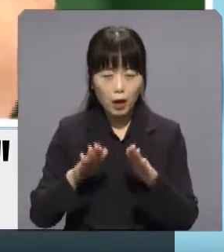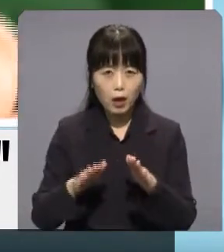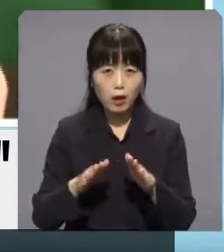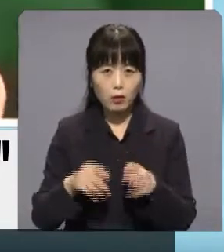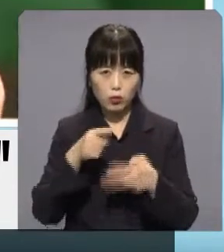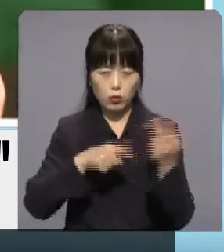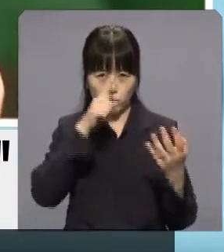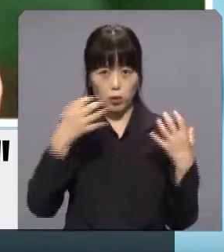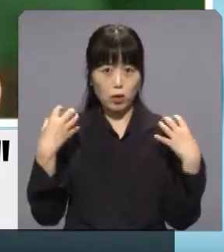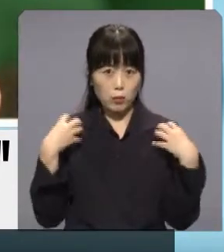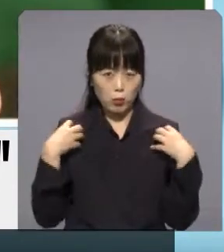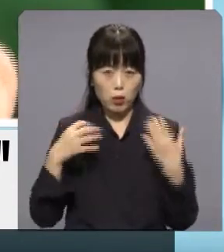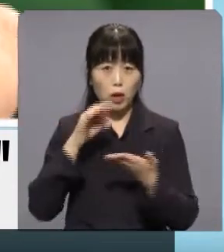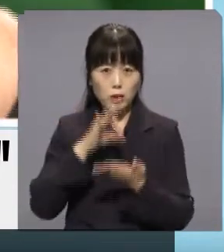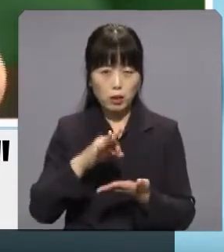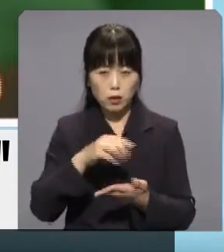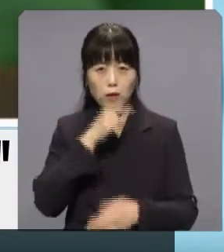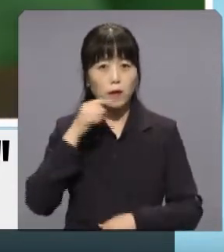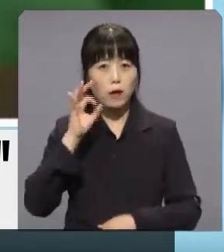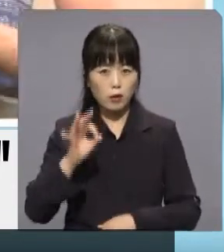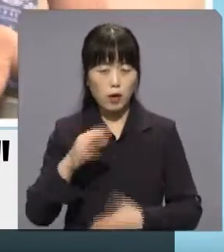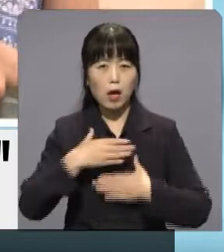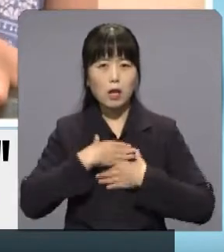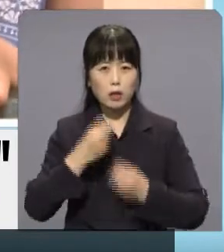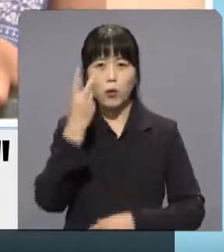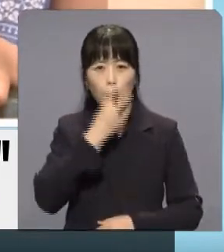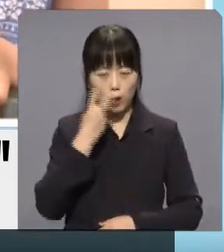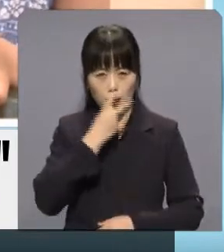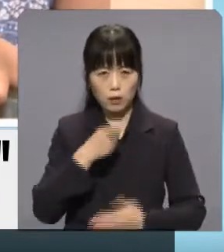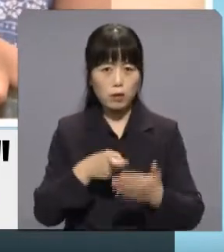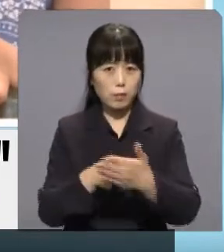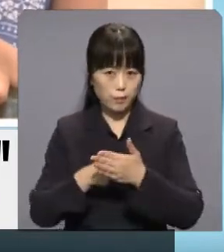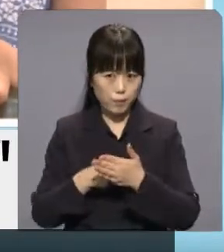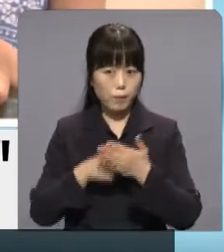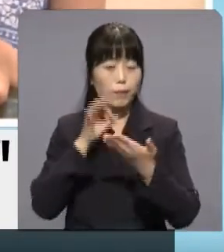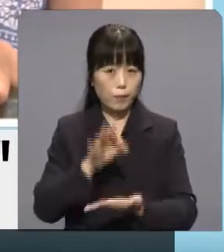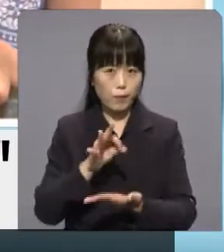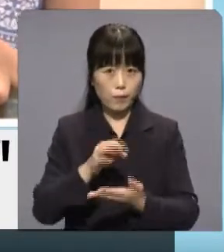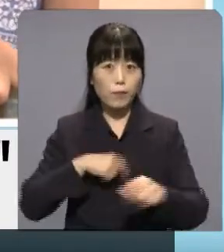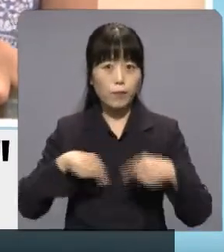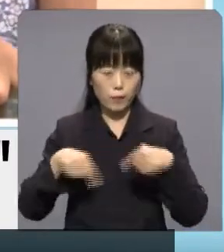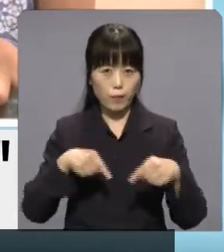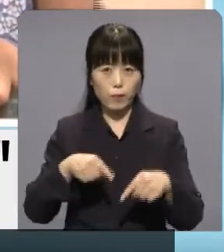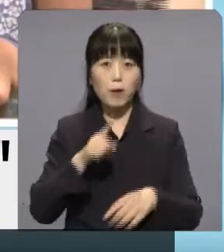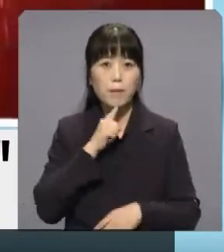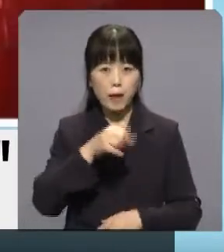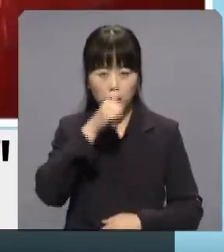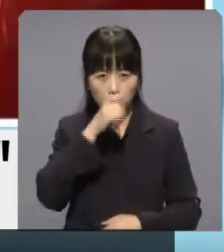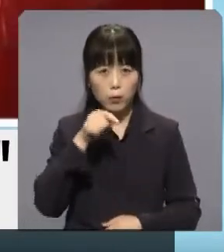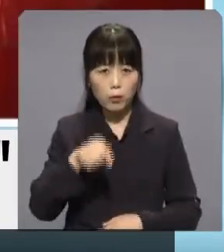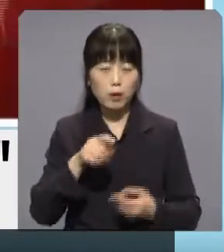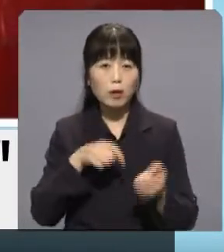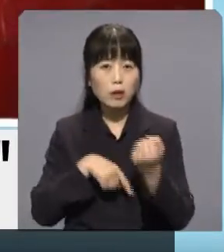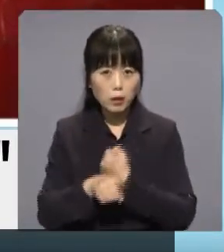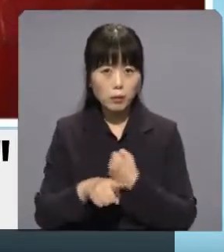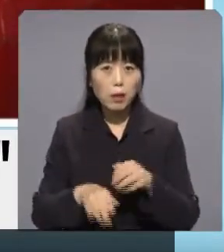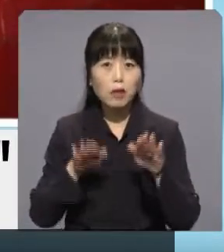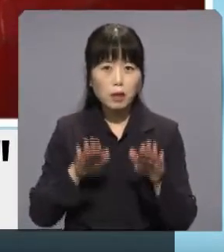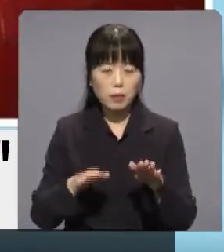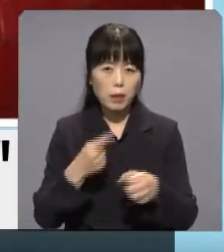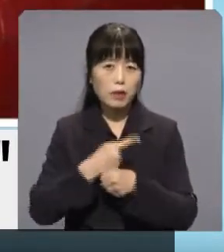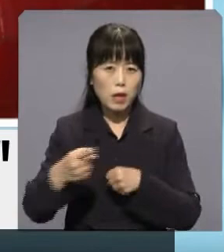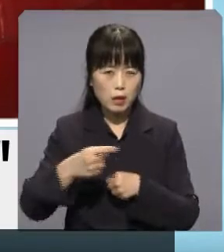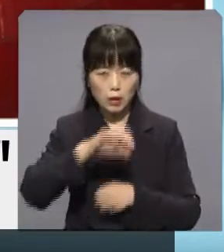윤석열 정부가이 재정적자를 좀 안정적으로 관리하는 긴축 재정을 실시하겠다는 것을 표방하고 있고 그러한 의미에서 이번에